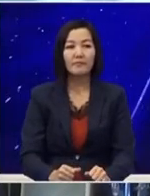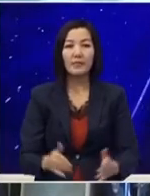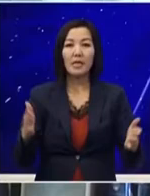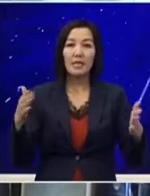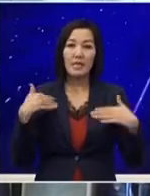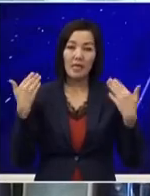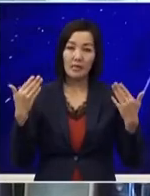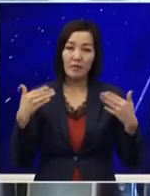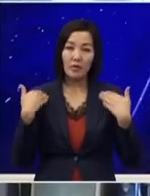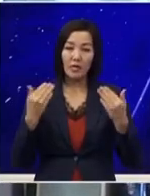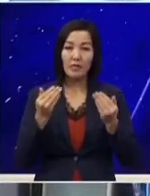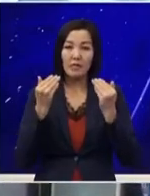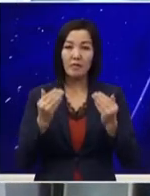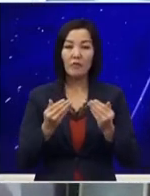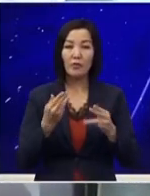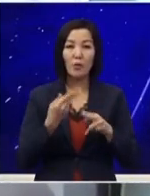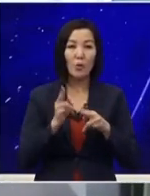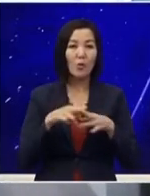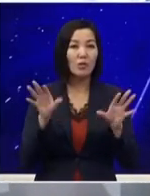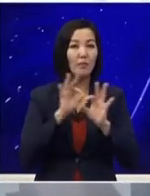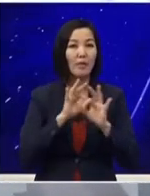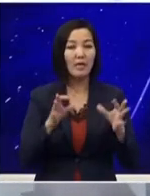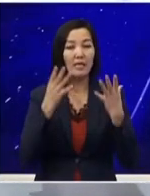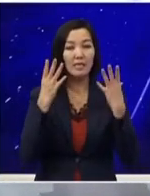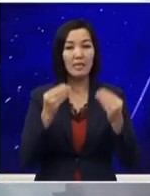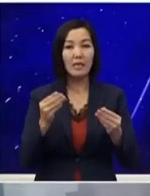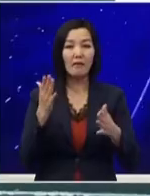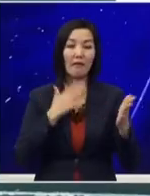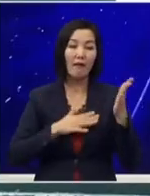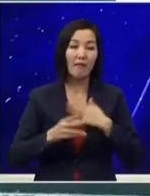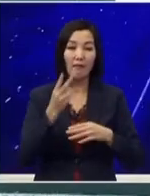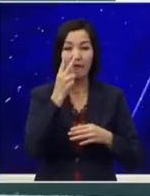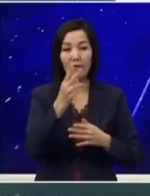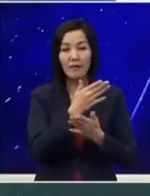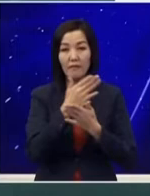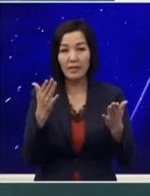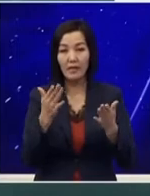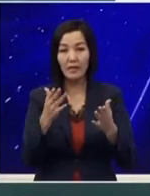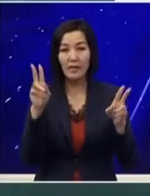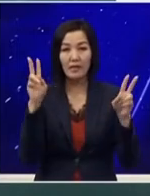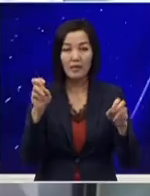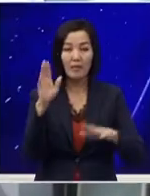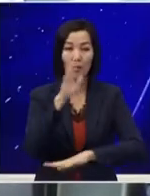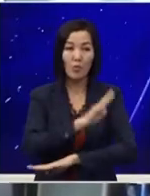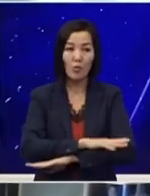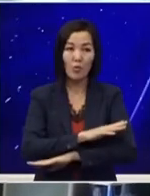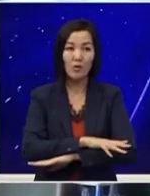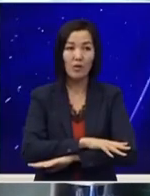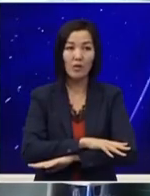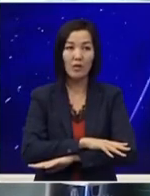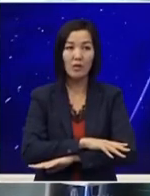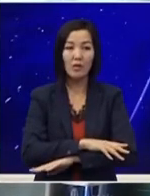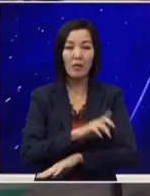Здравствуйте, ребята! Сегодня очень прекрасный день, я рада вас всех видеть. И сегодня тема нашего ребята урока – это